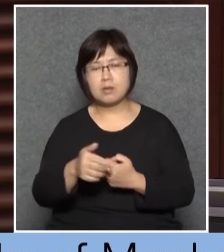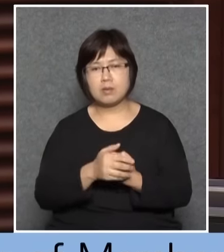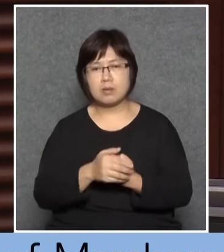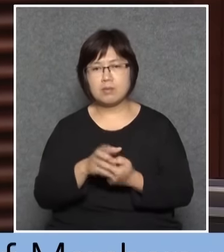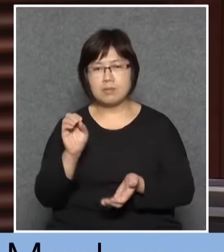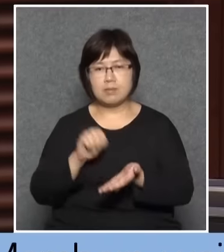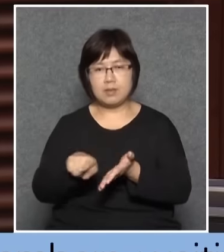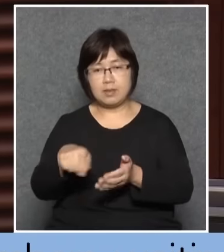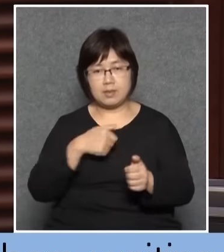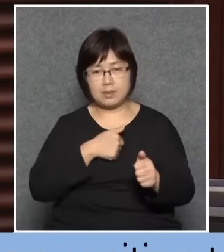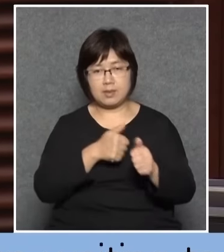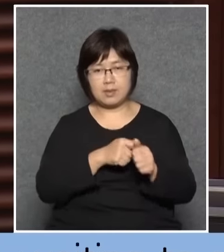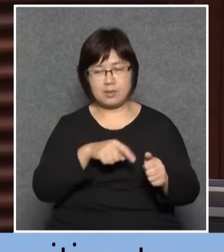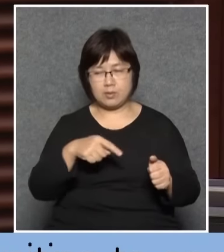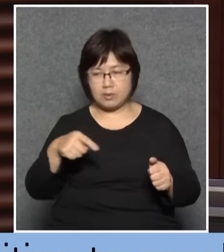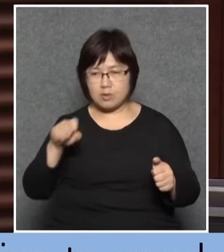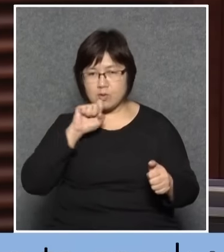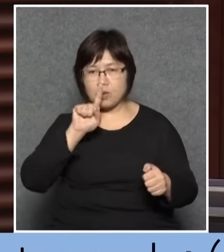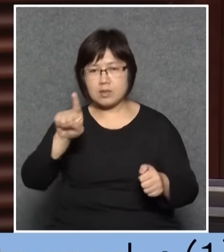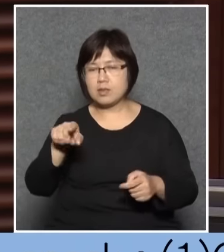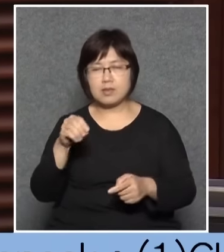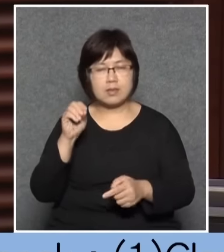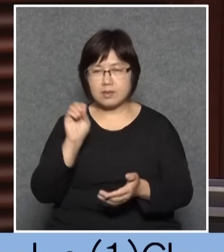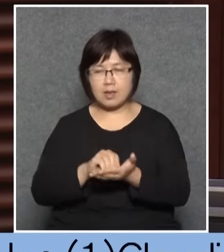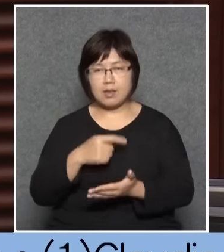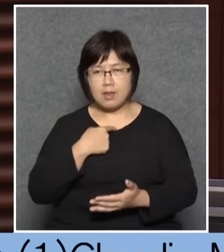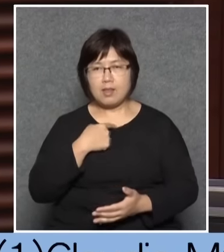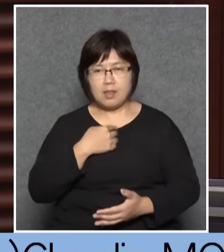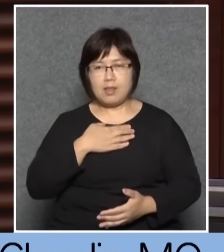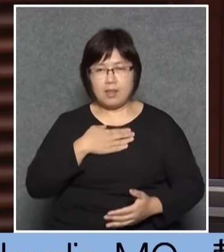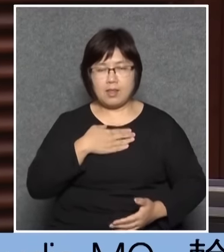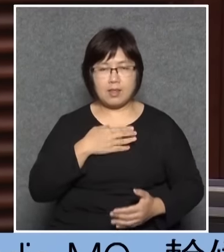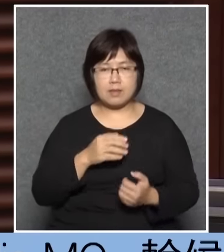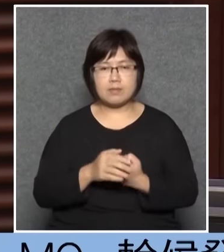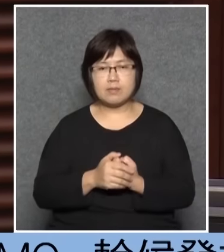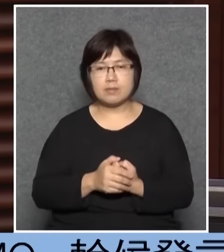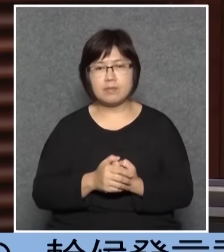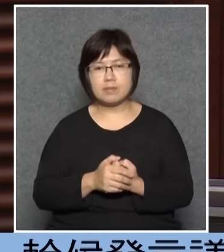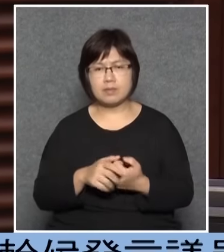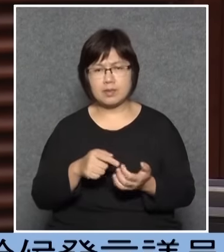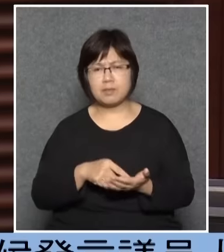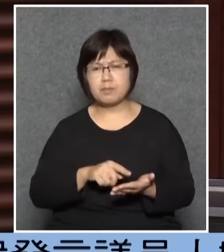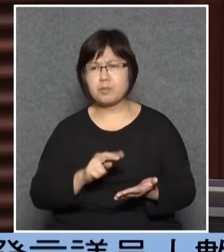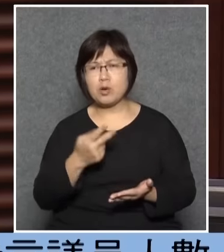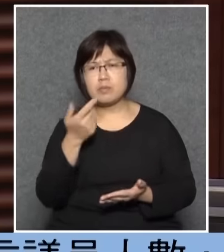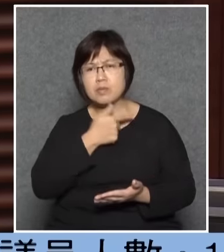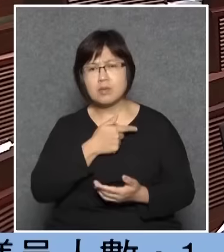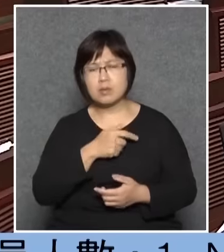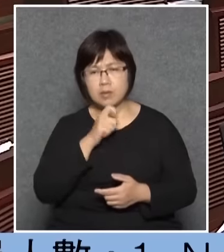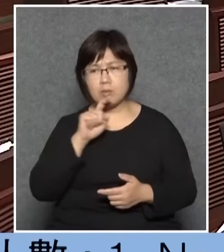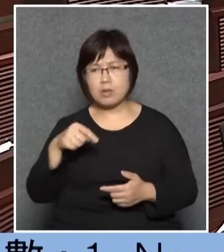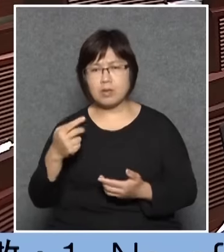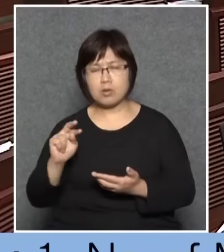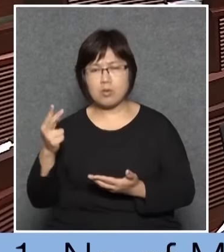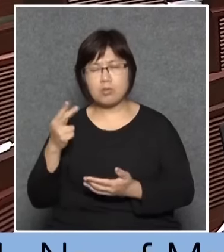你照我咁嘅節奏一次咧，讀一次你一定係斷氣嘅，即係呢啲你都唔肯改。咁但係有啲你改啦，從善